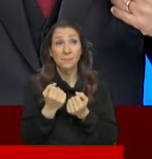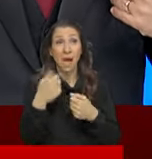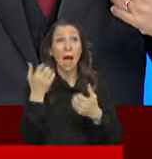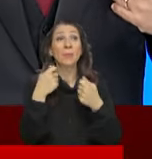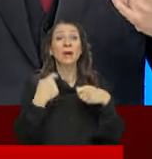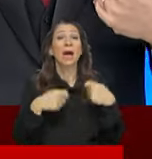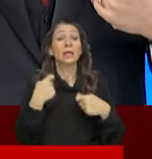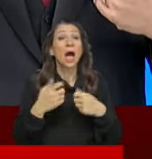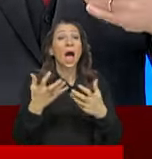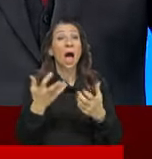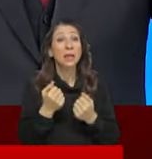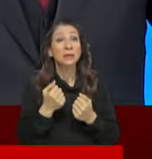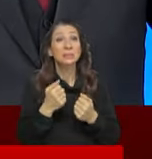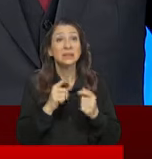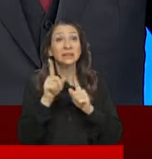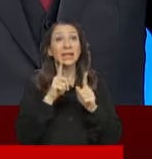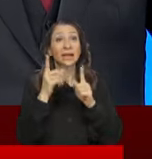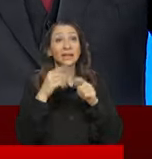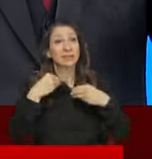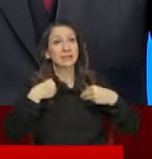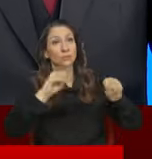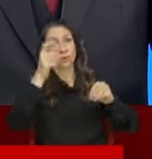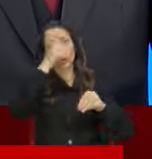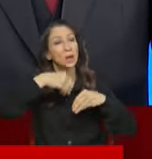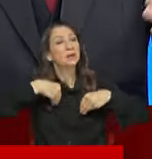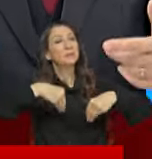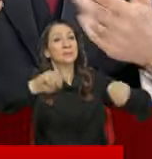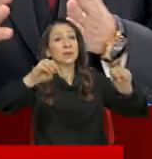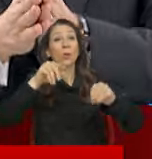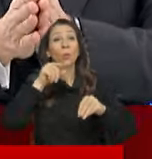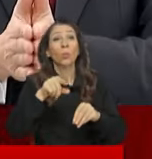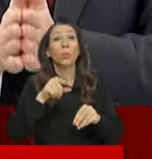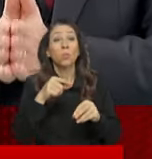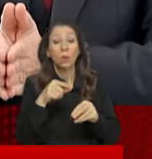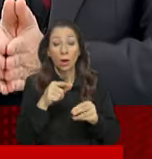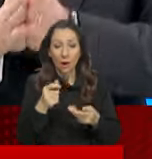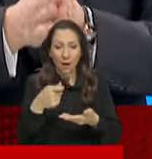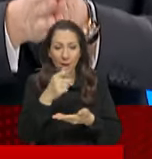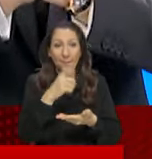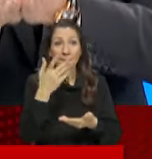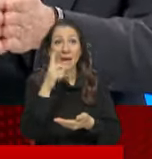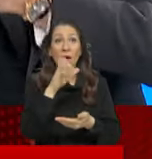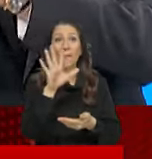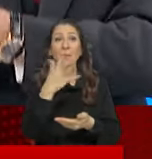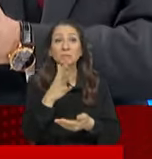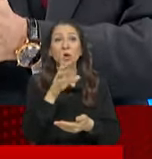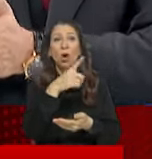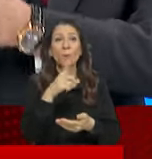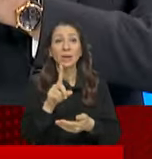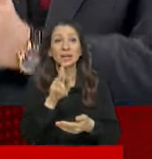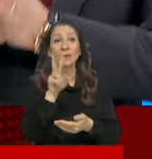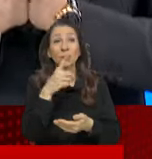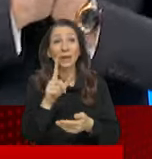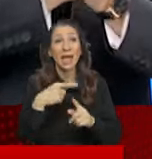garantili aldıklarımı Online olarak satacağım Çünkü Tüm türkiye'ye satacağım ve ben bu ailelere aylık olarak 5.000 L 10.000 L 20.000